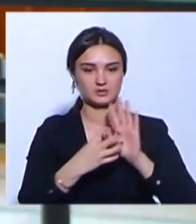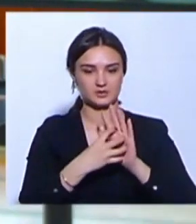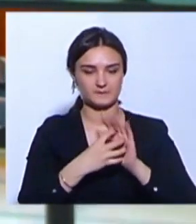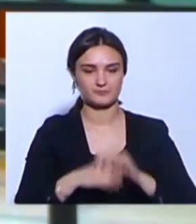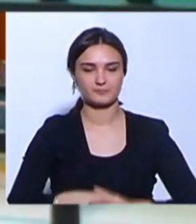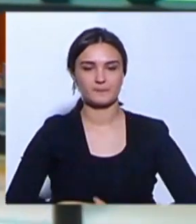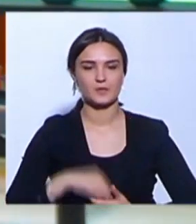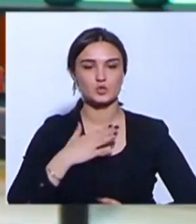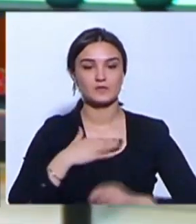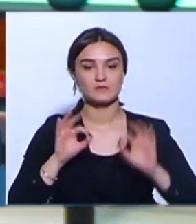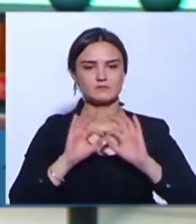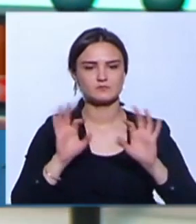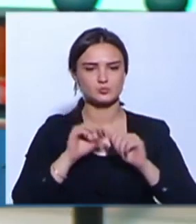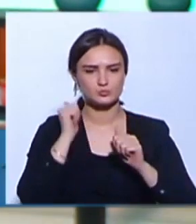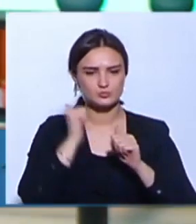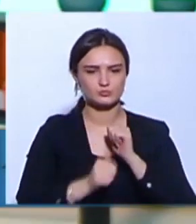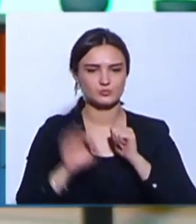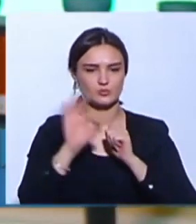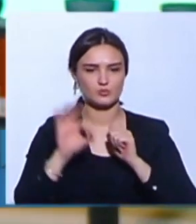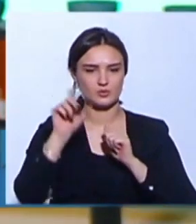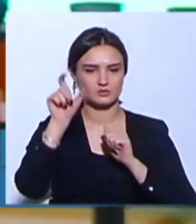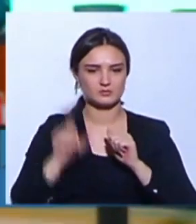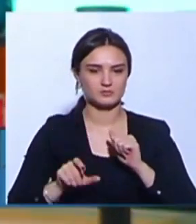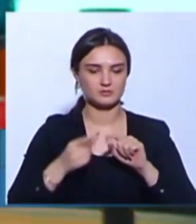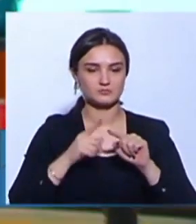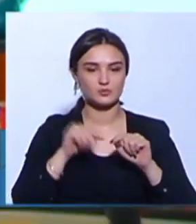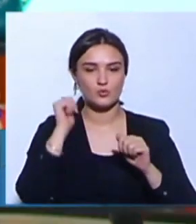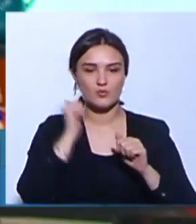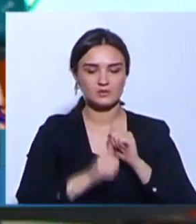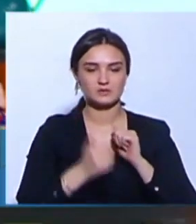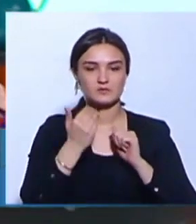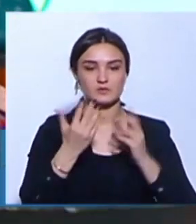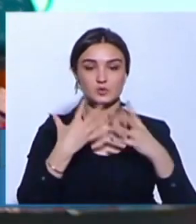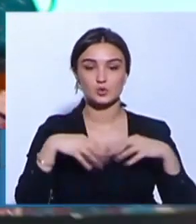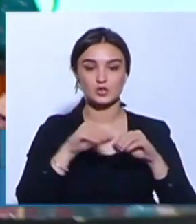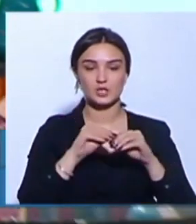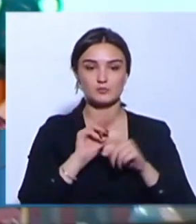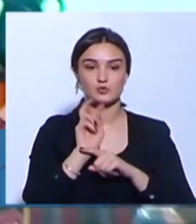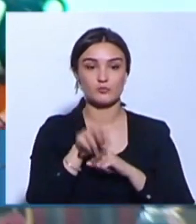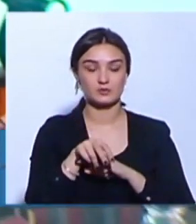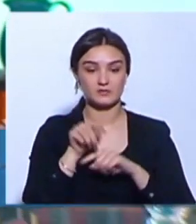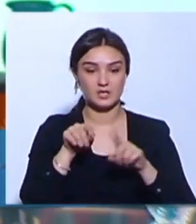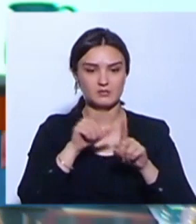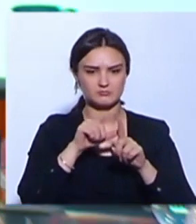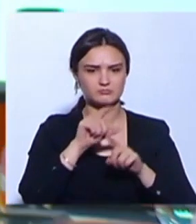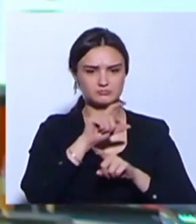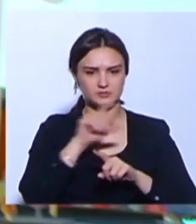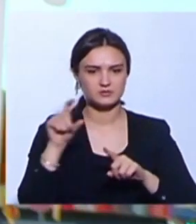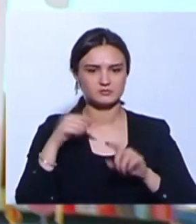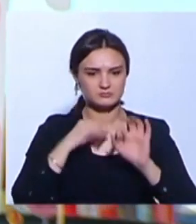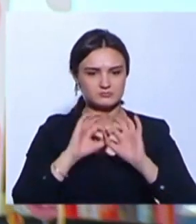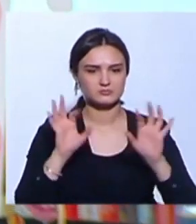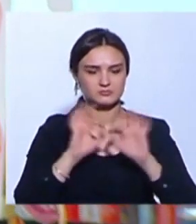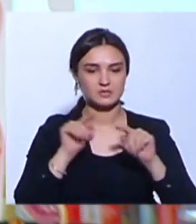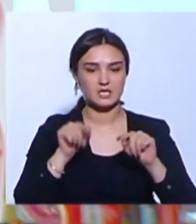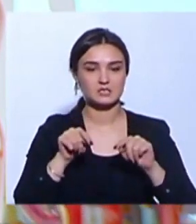ადამიანზე. ამ ფრაზით ვისწრებთ მე ყოველთვის გადაცემას. ამ ფრაზით მოვდივარ ყოველთვის თქვენს ოჯახებში სტუმრად და ამ ფრაზით ჩვენ გამოხატავთ ჩვენი